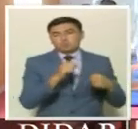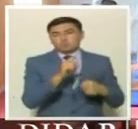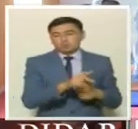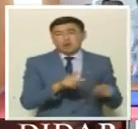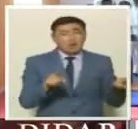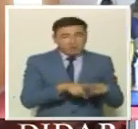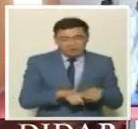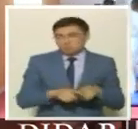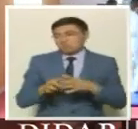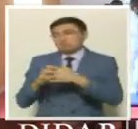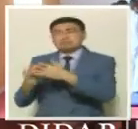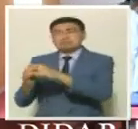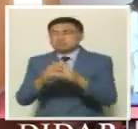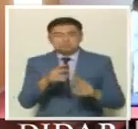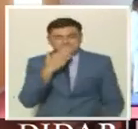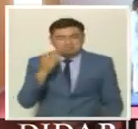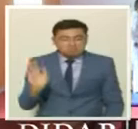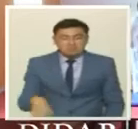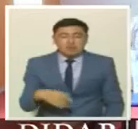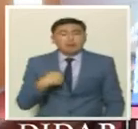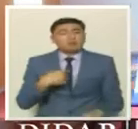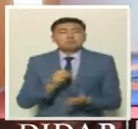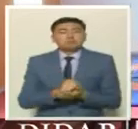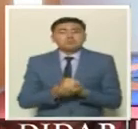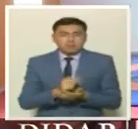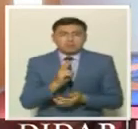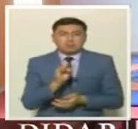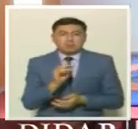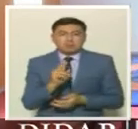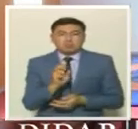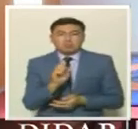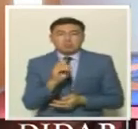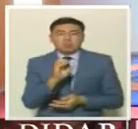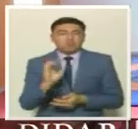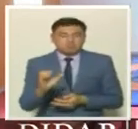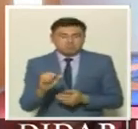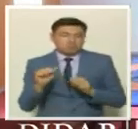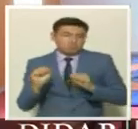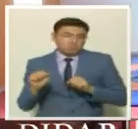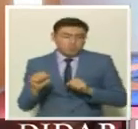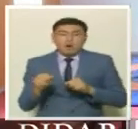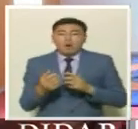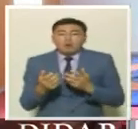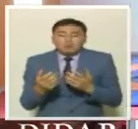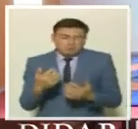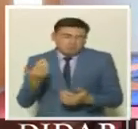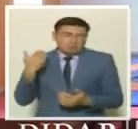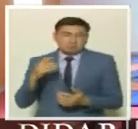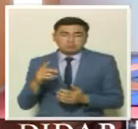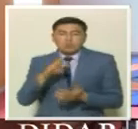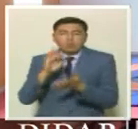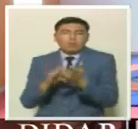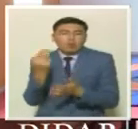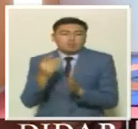одном селе и районе. Так как я занимаюсь кикбоксингом, мы раньше ездили на тренировки в Актау. Сейчас все от мала до велика могут тут заниматься